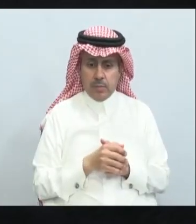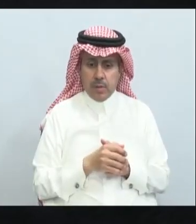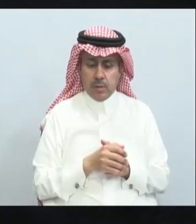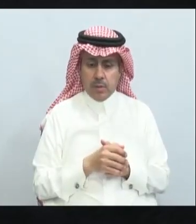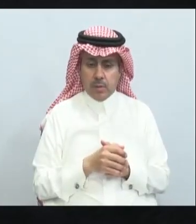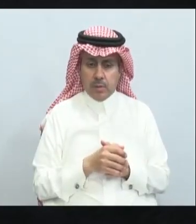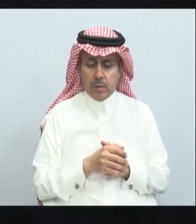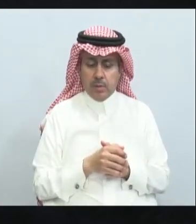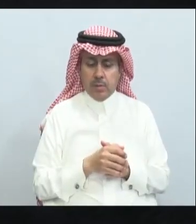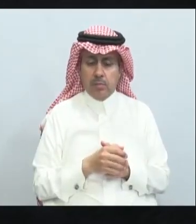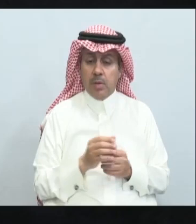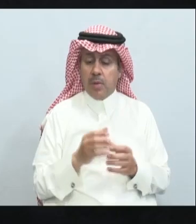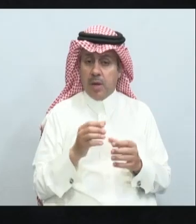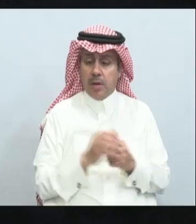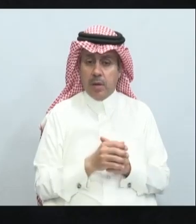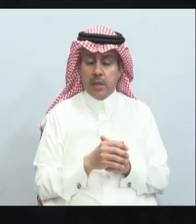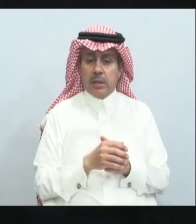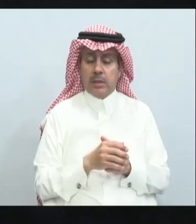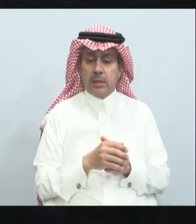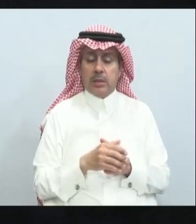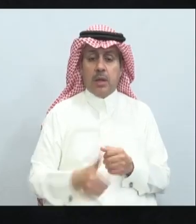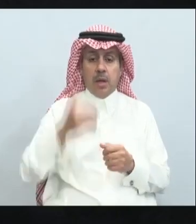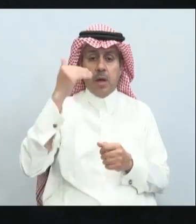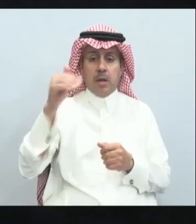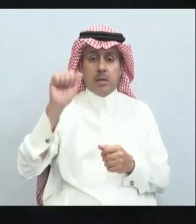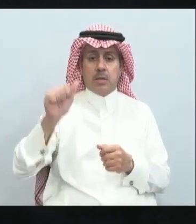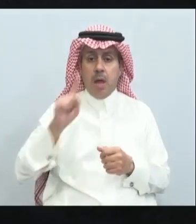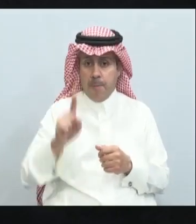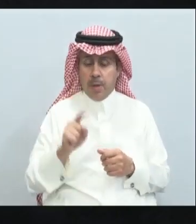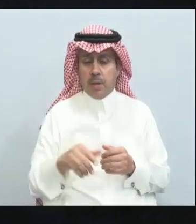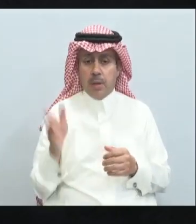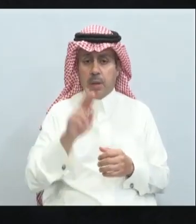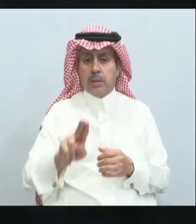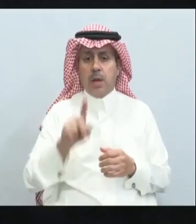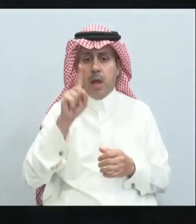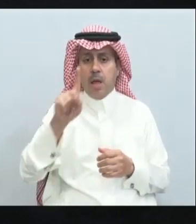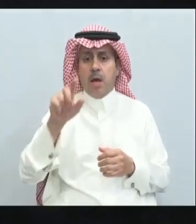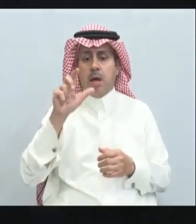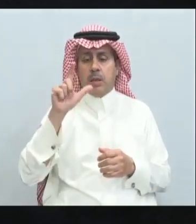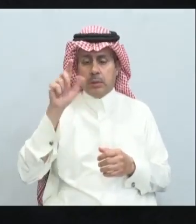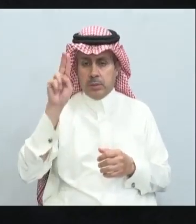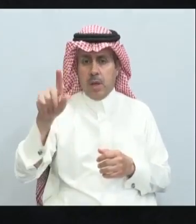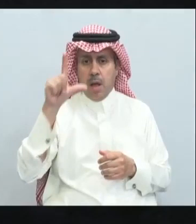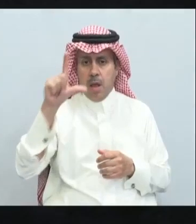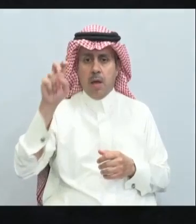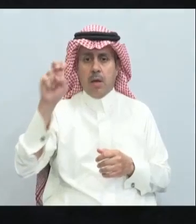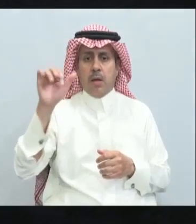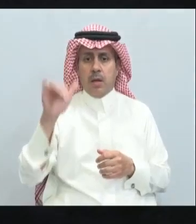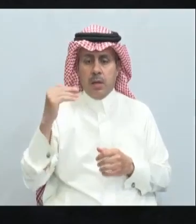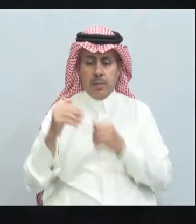ل امكان التلقيح او الاخصاب بين بويضه او بين نطفه الرجل